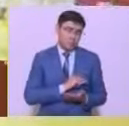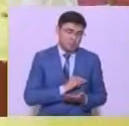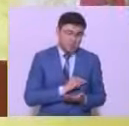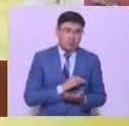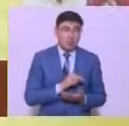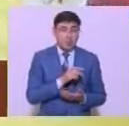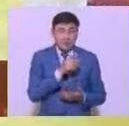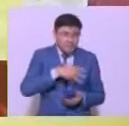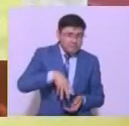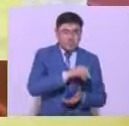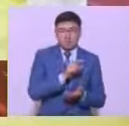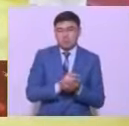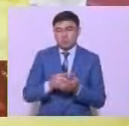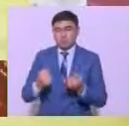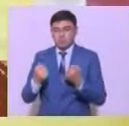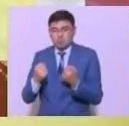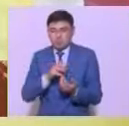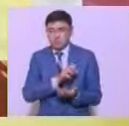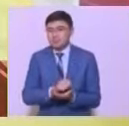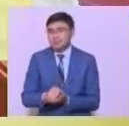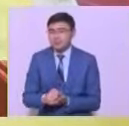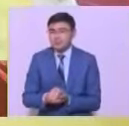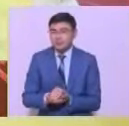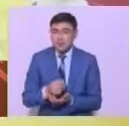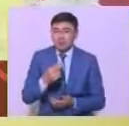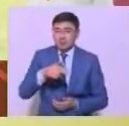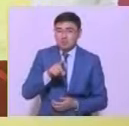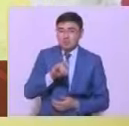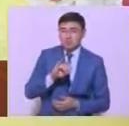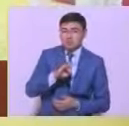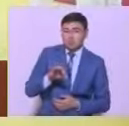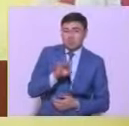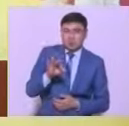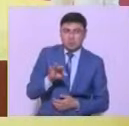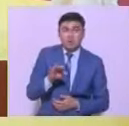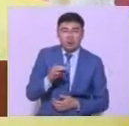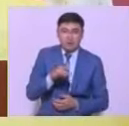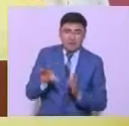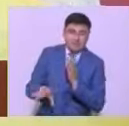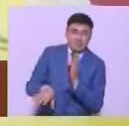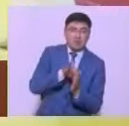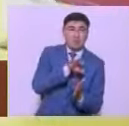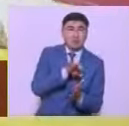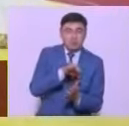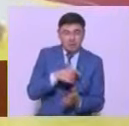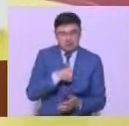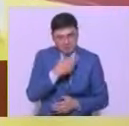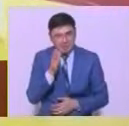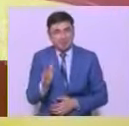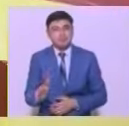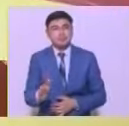спортқа жақын болу керек. Сондықтан осы дзюдоны кезінен таңдап келгеннен кейін осы дзюдодан енді